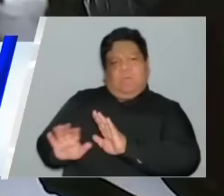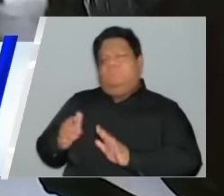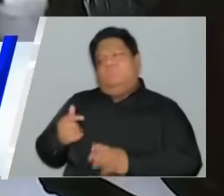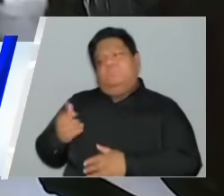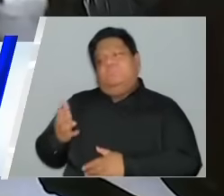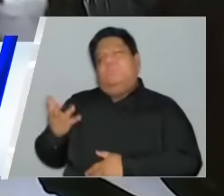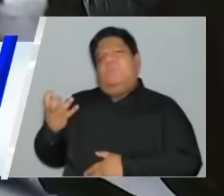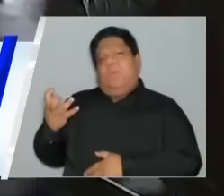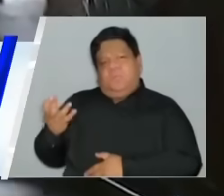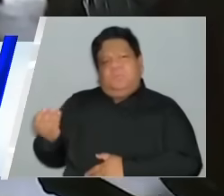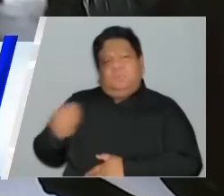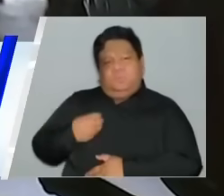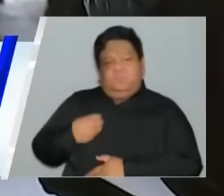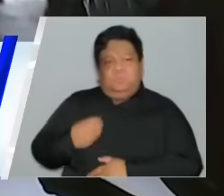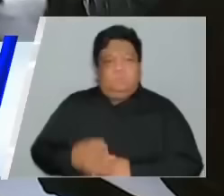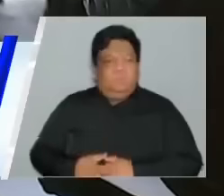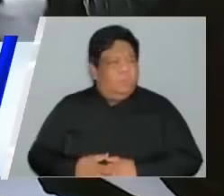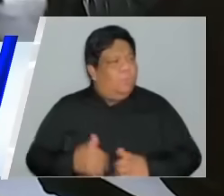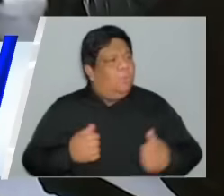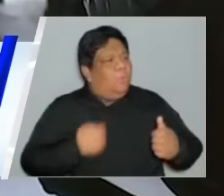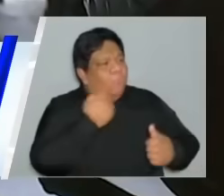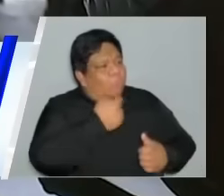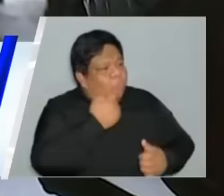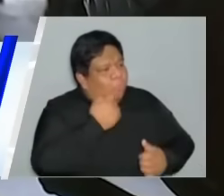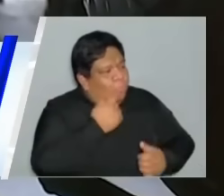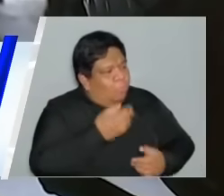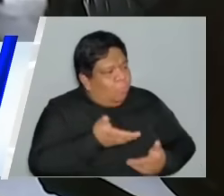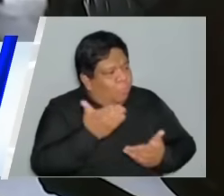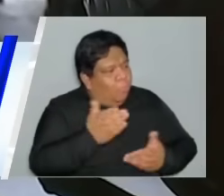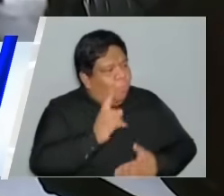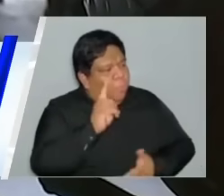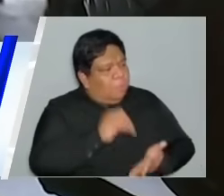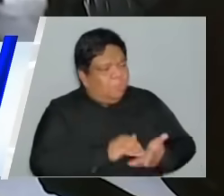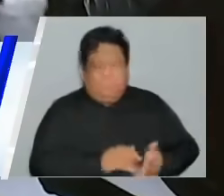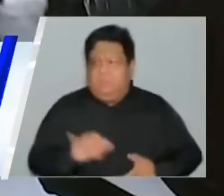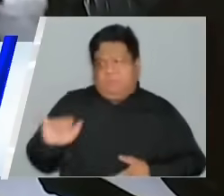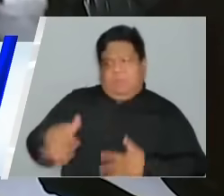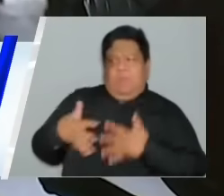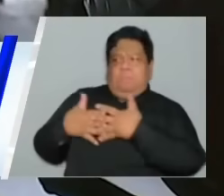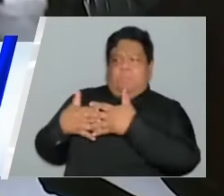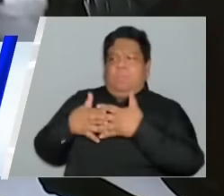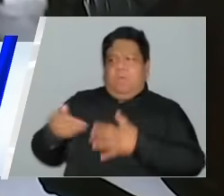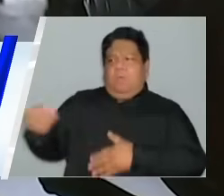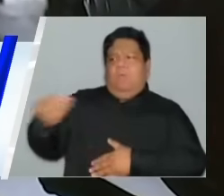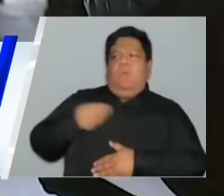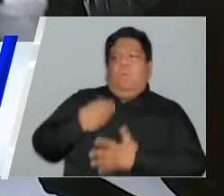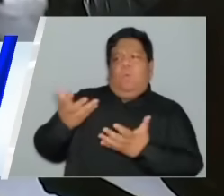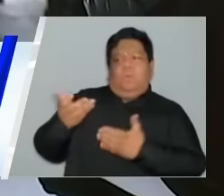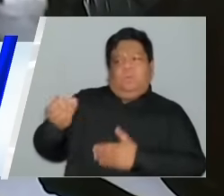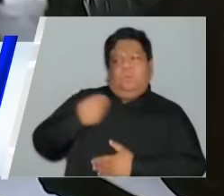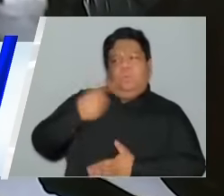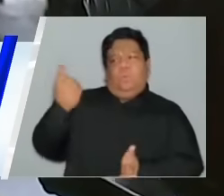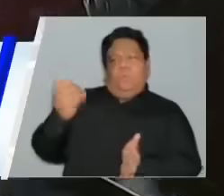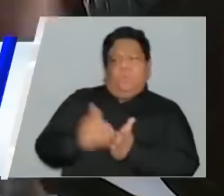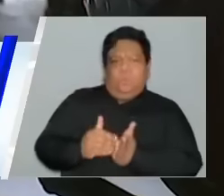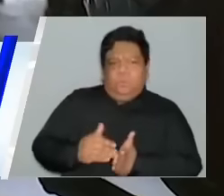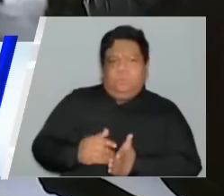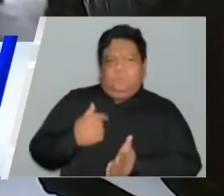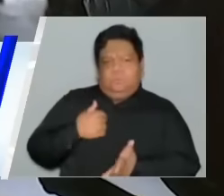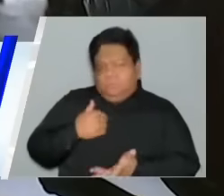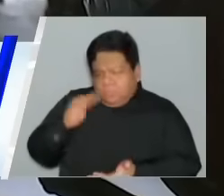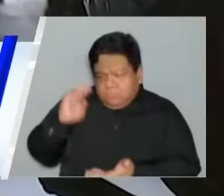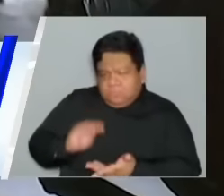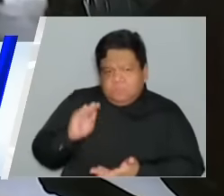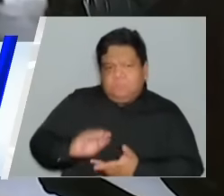Sino yung nag-alok ng 1,000? Yung Amerikano po nag-alok ng, ano, nun, ng 1,000, nun, hanggang nagbababa po ng 500.